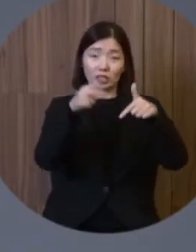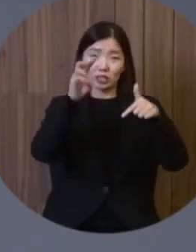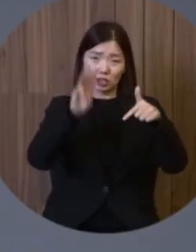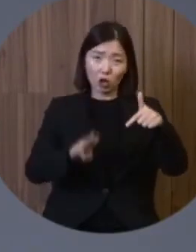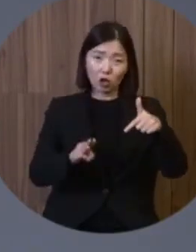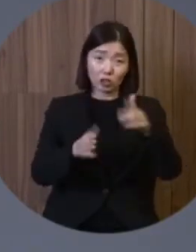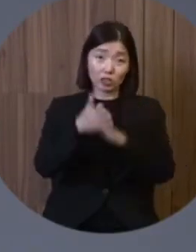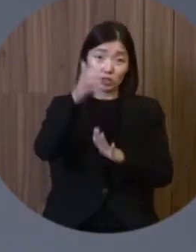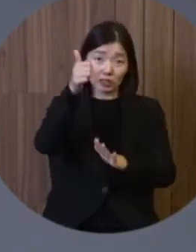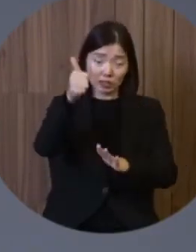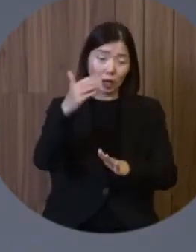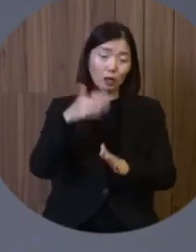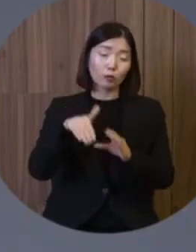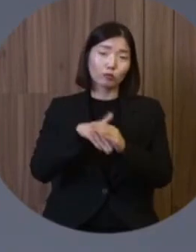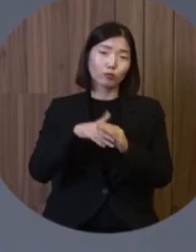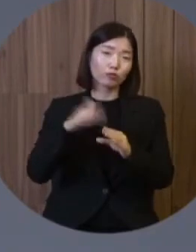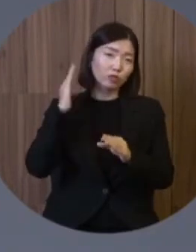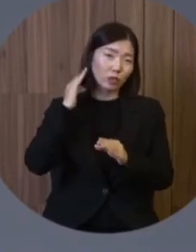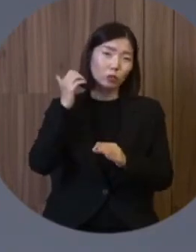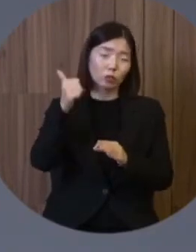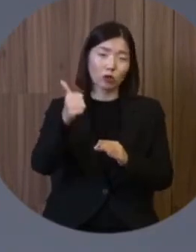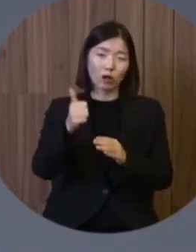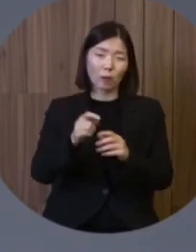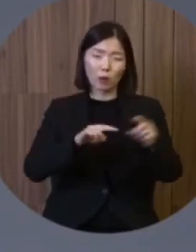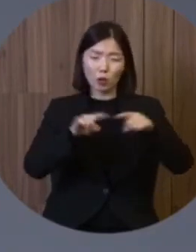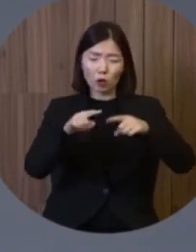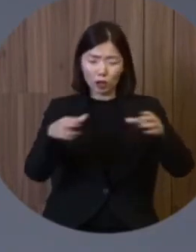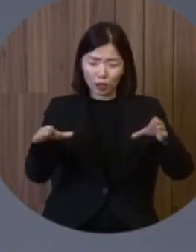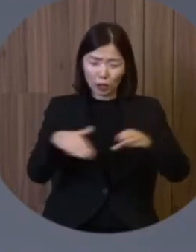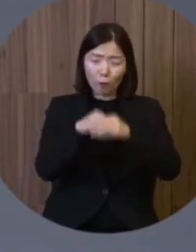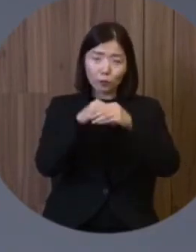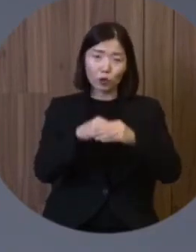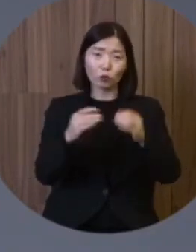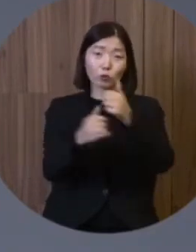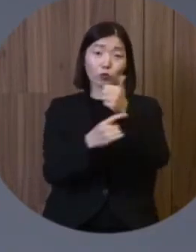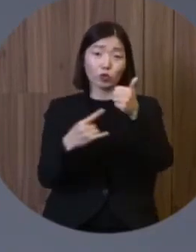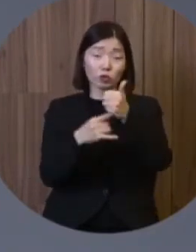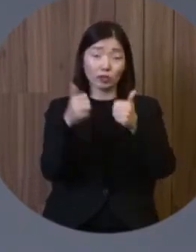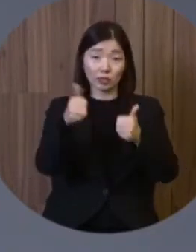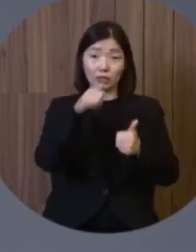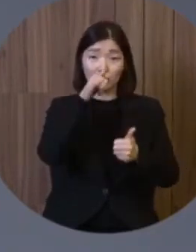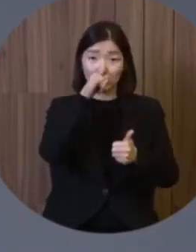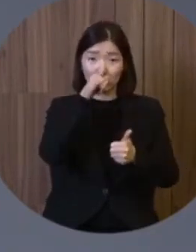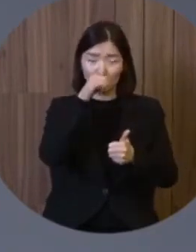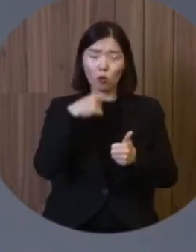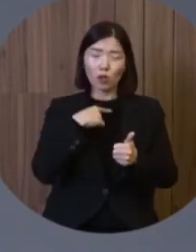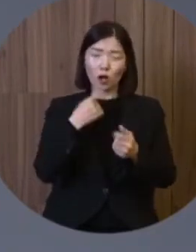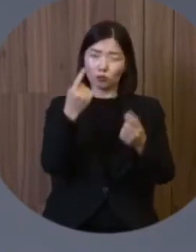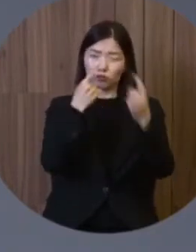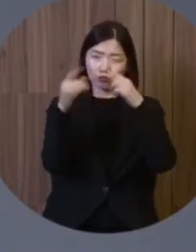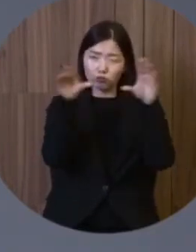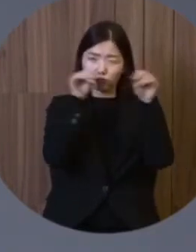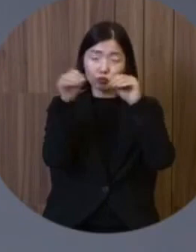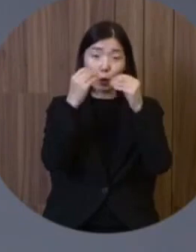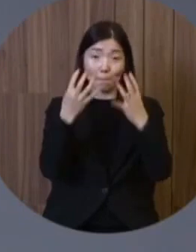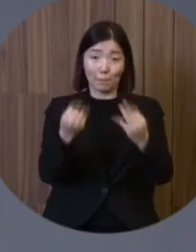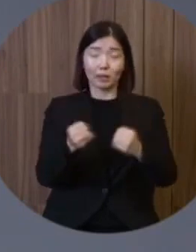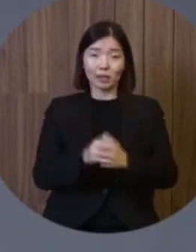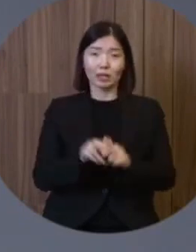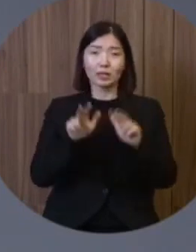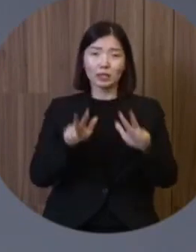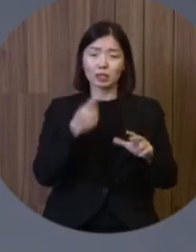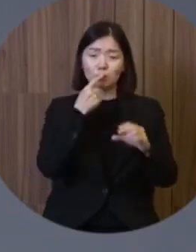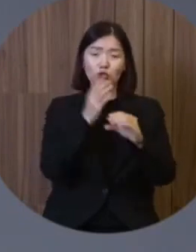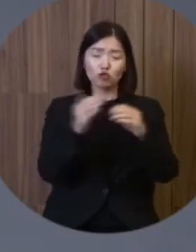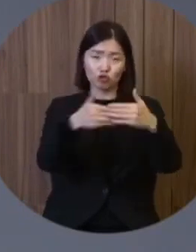인천광역시장, 문재인 대통령 특사, 북방경제협력위원장으로서 경륜을 배웠습니다. 이제